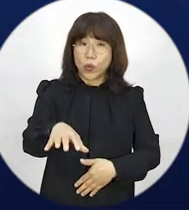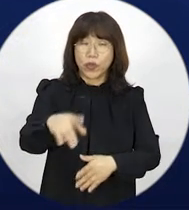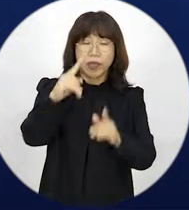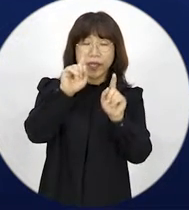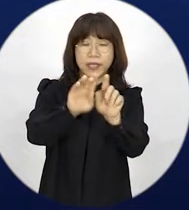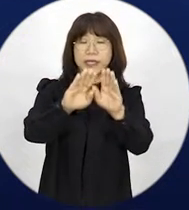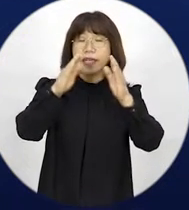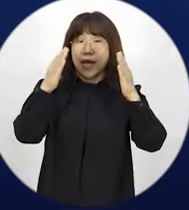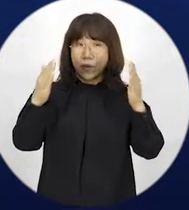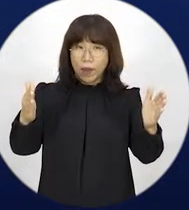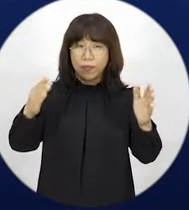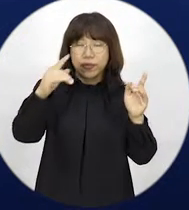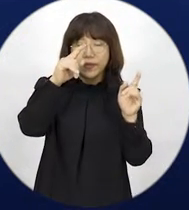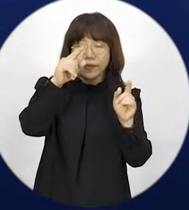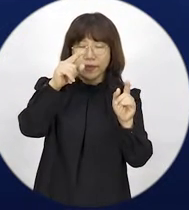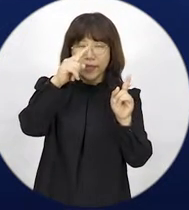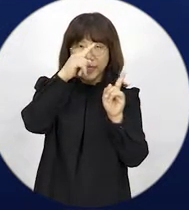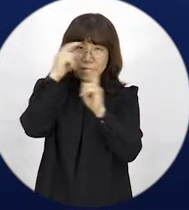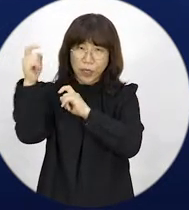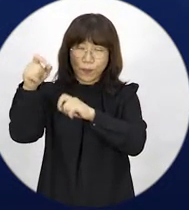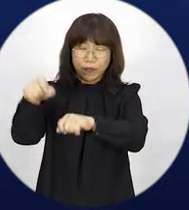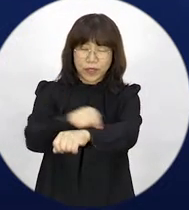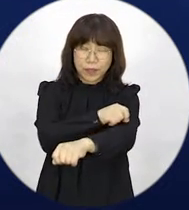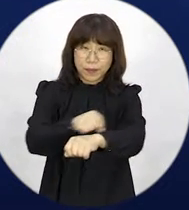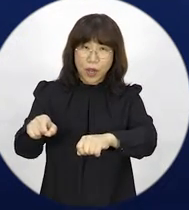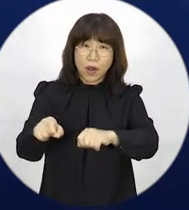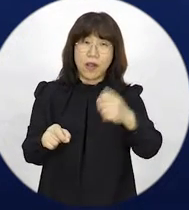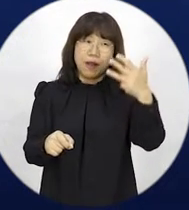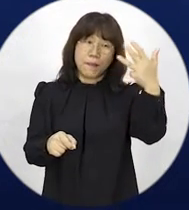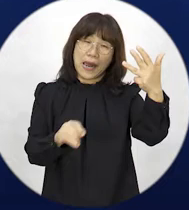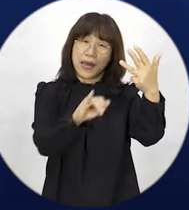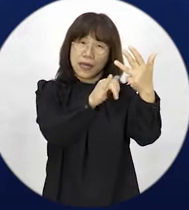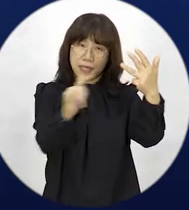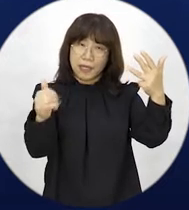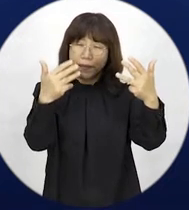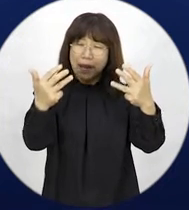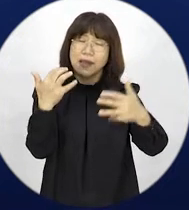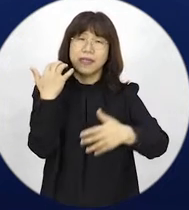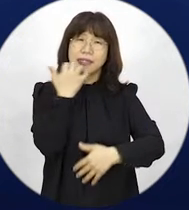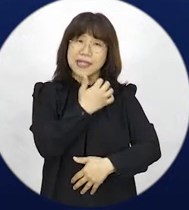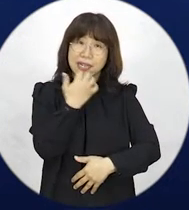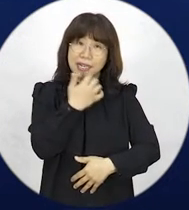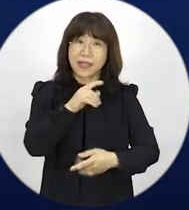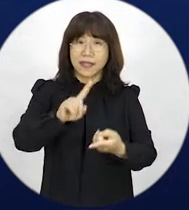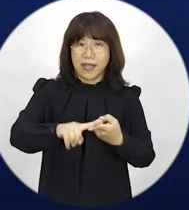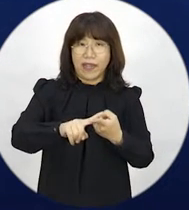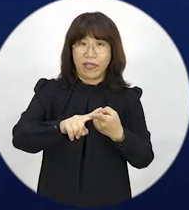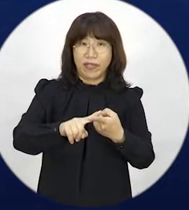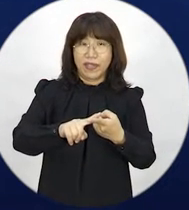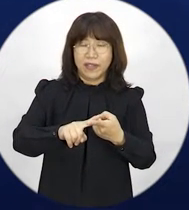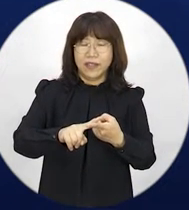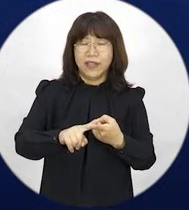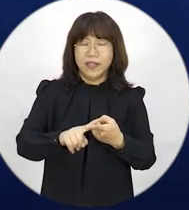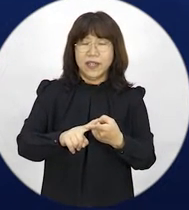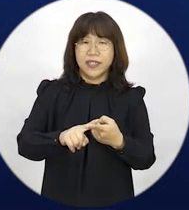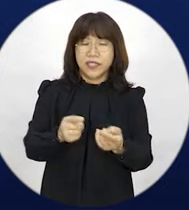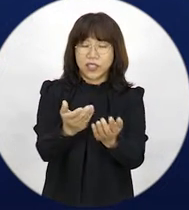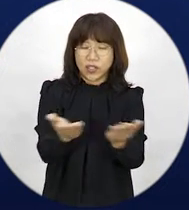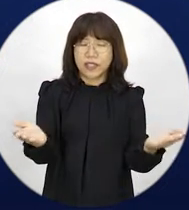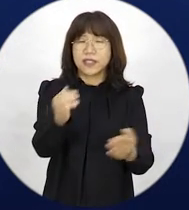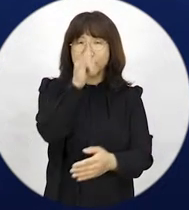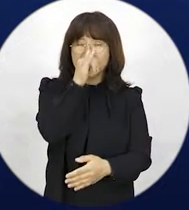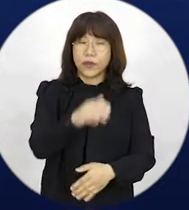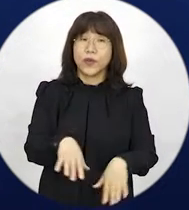개관 13주년 기념 특별기획으로 8인 8색의 세계 미술문화여행 경계 허물기 전시를